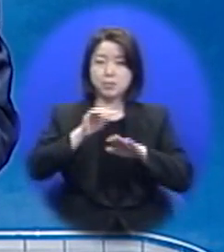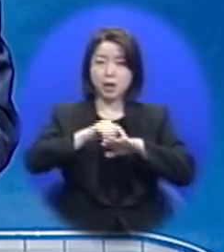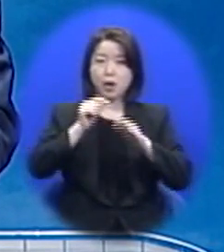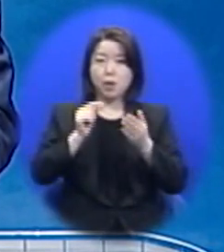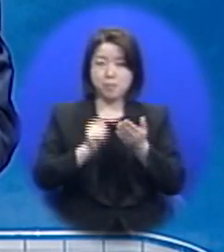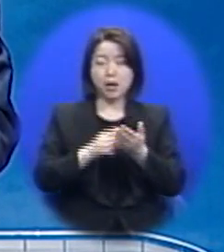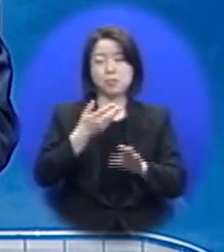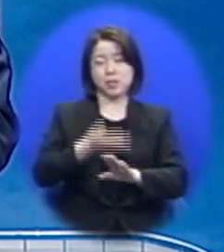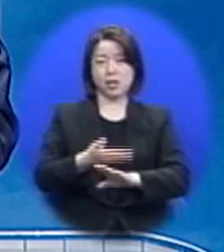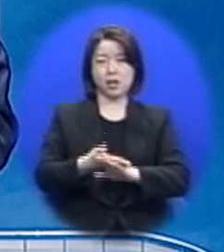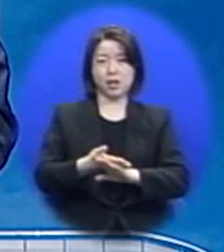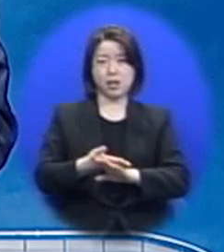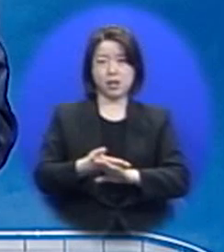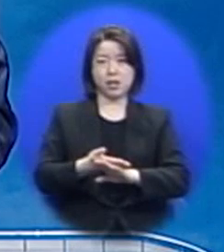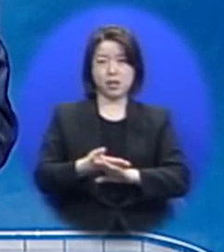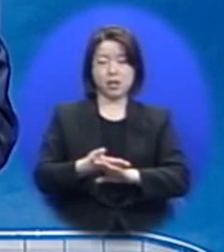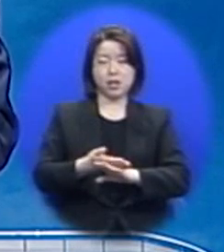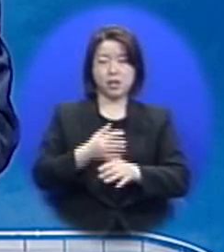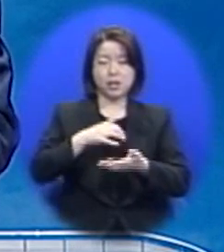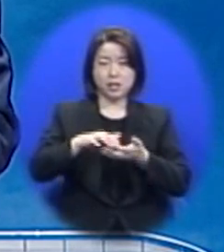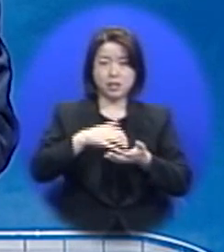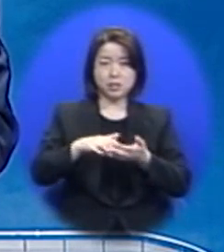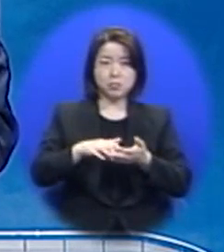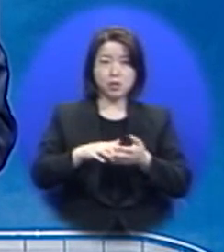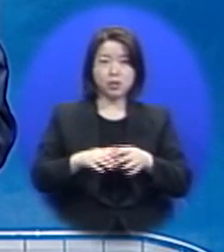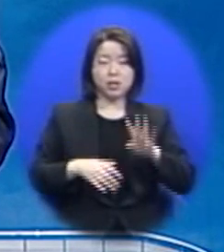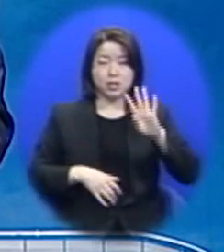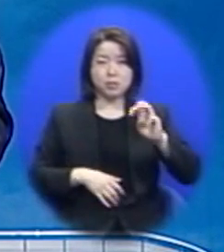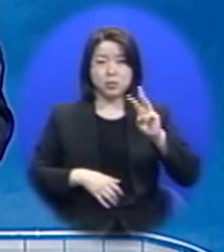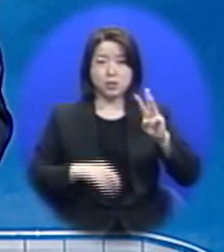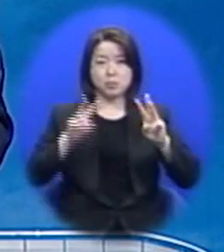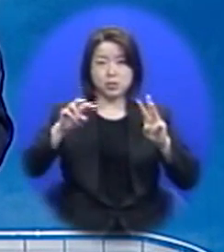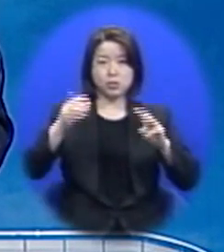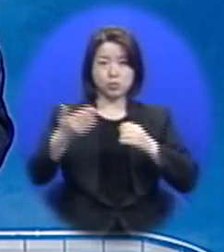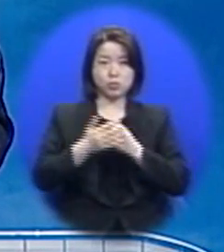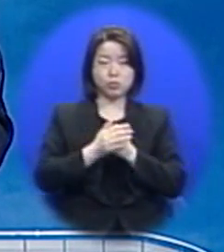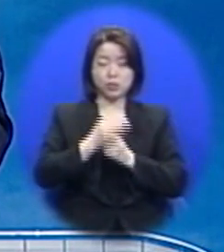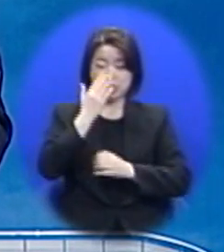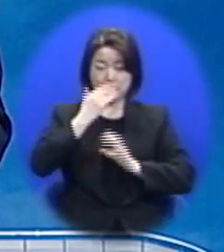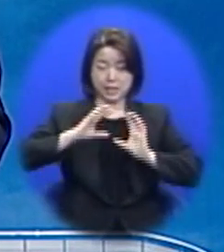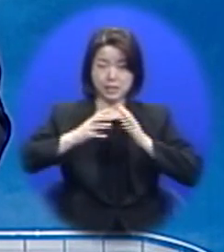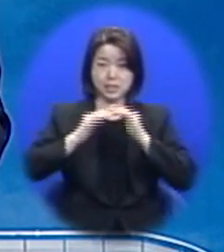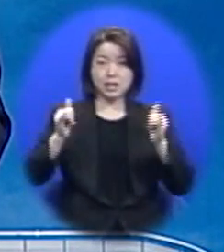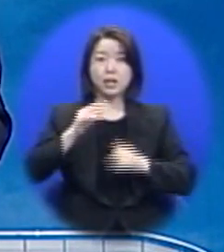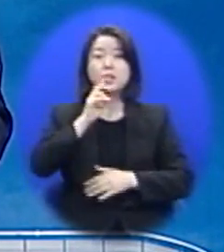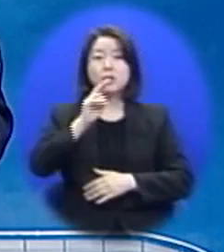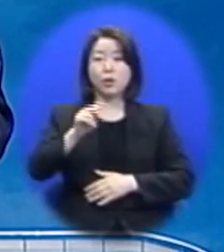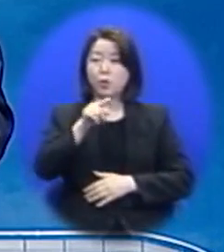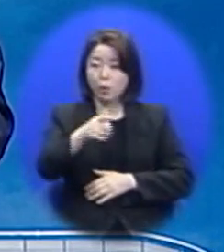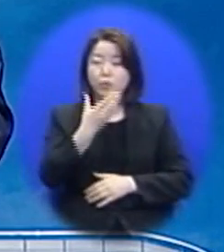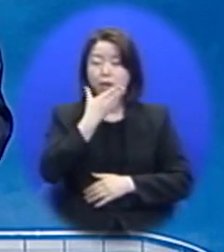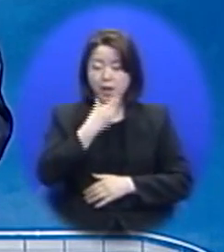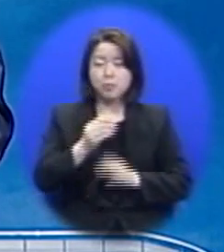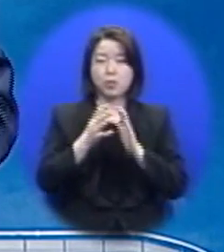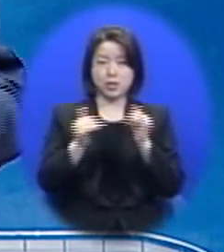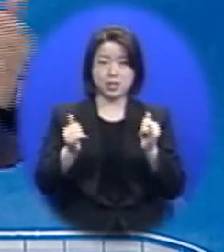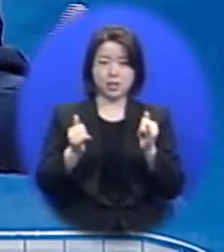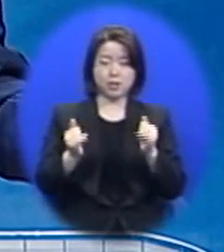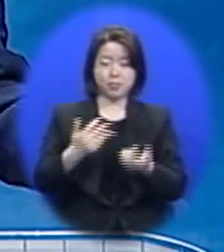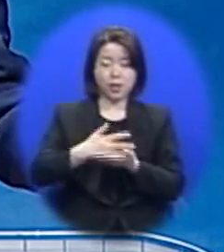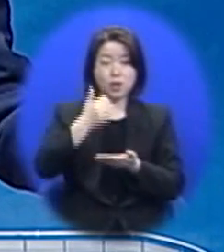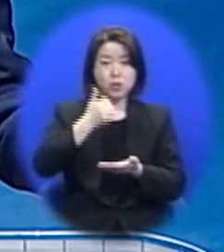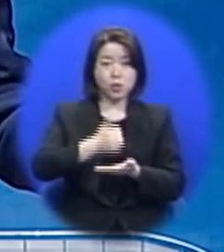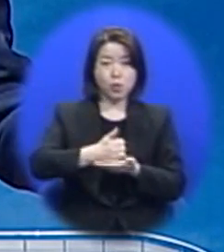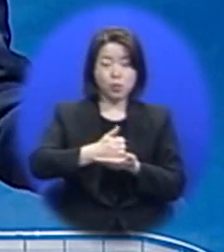신명기 33장 29절에 보면 이스라엘이여 너는 행복한 사람이로다. 여호와의 구원을